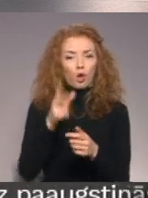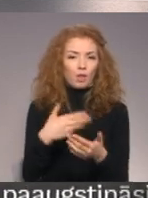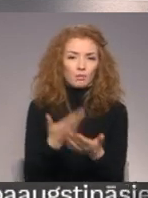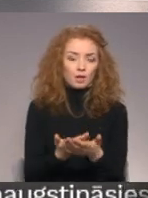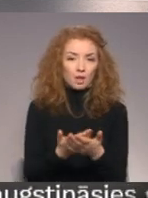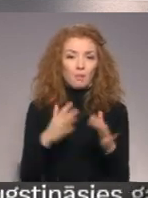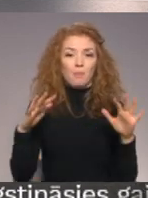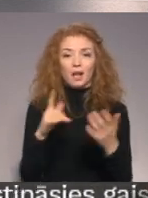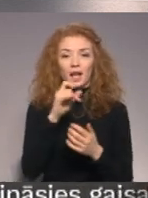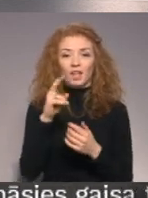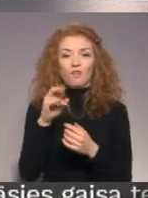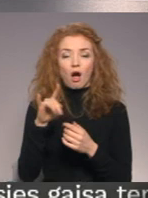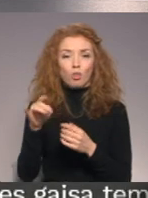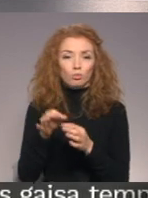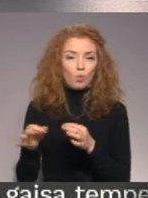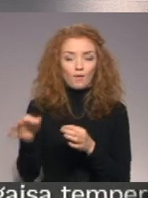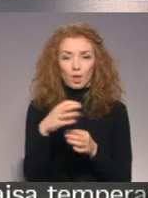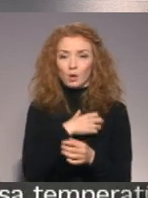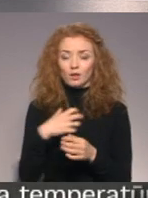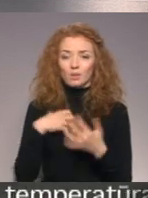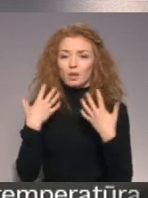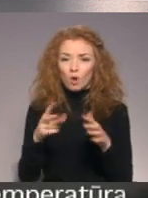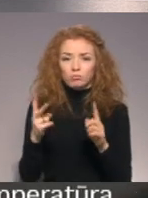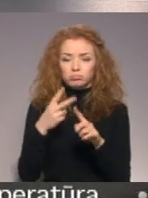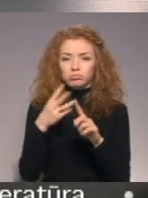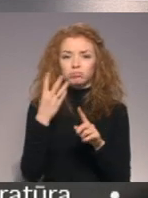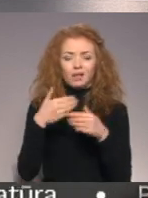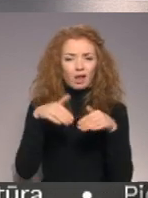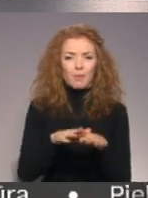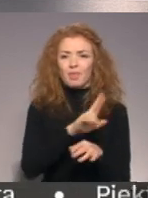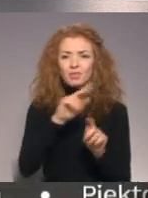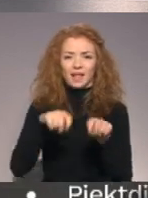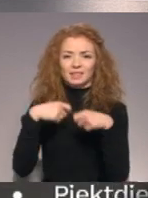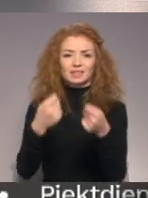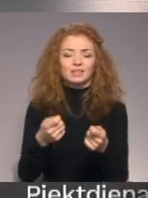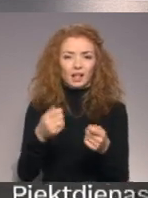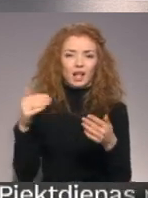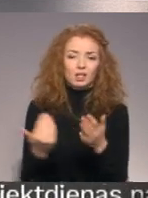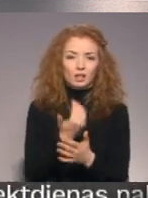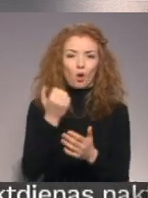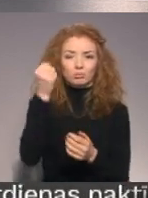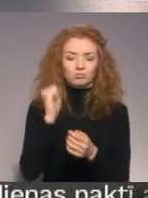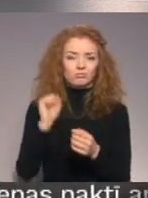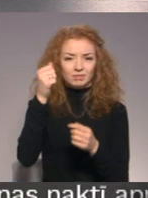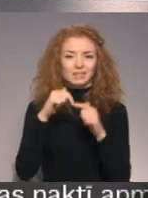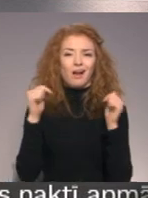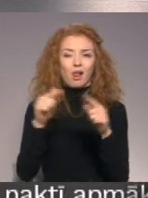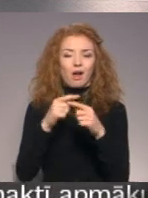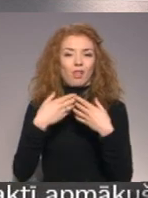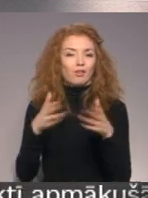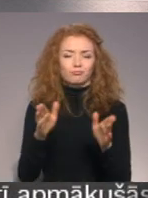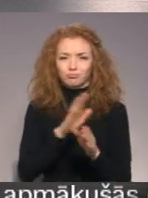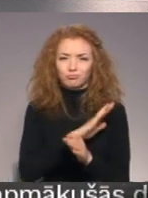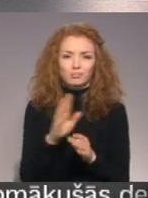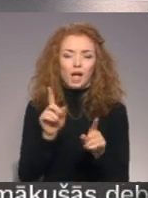Tikmēr Līvāna novada pašvaldība jau vairāk kārt lēmusi neizsniegt atļauju jaunu spēļu zāļu atvēršanai. Tiek meklēt veidi,